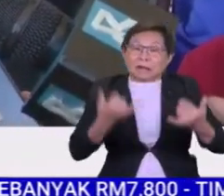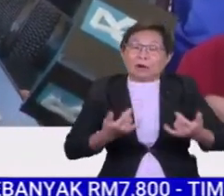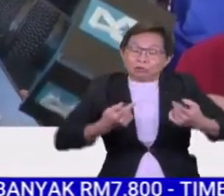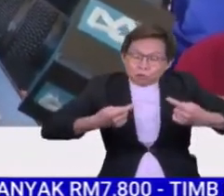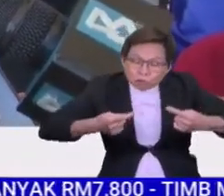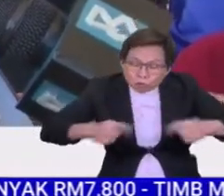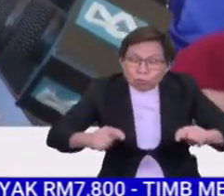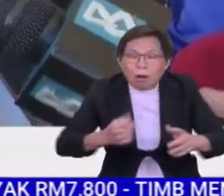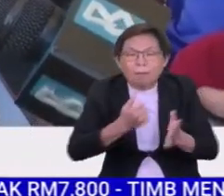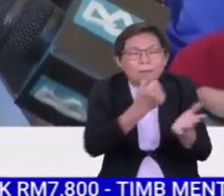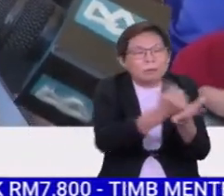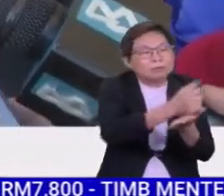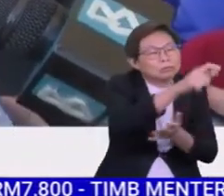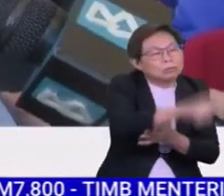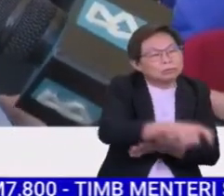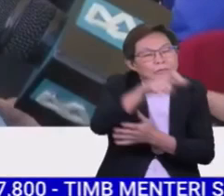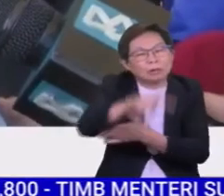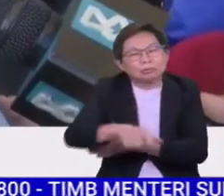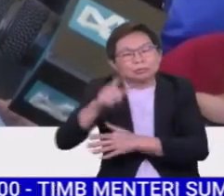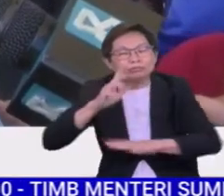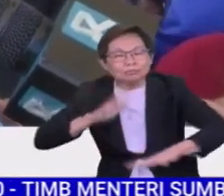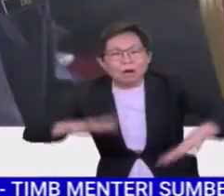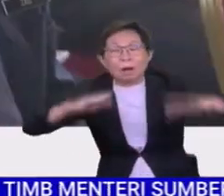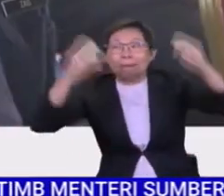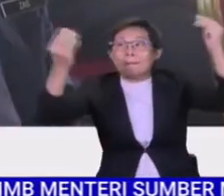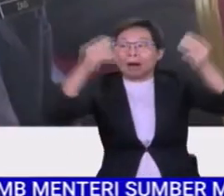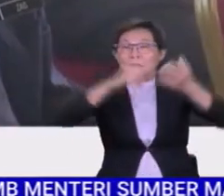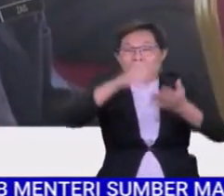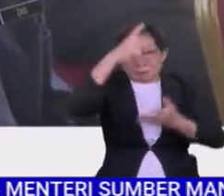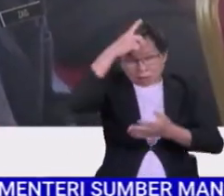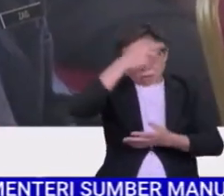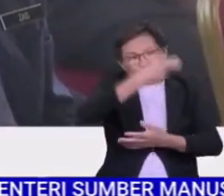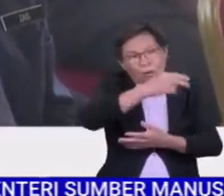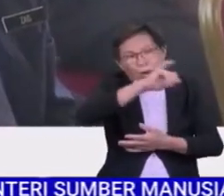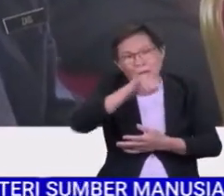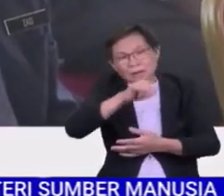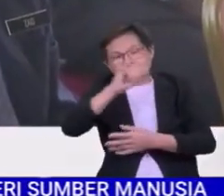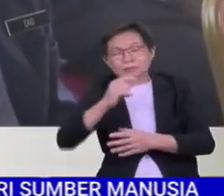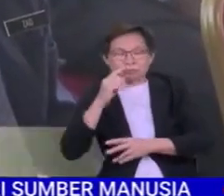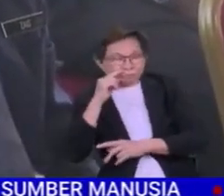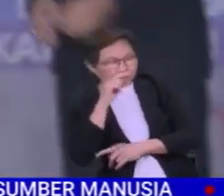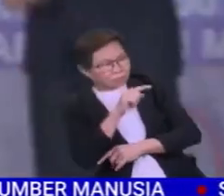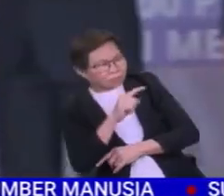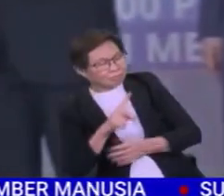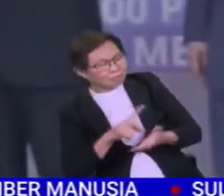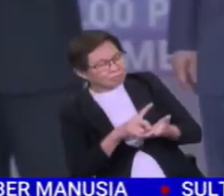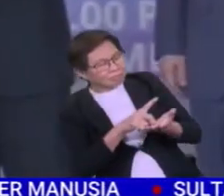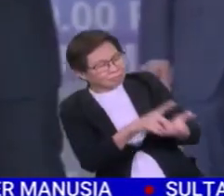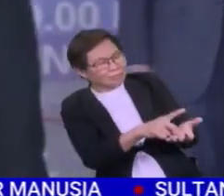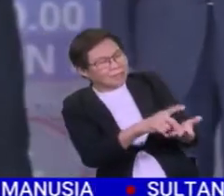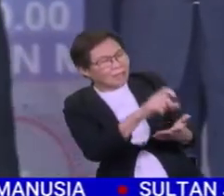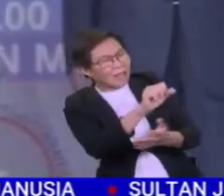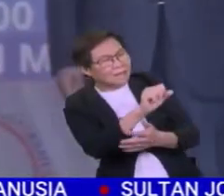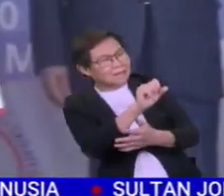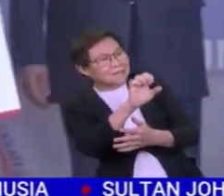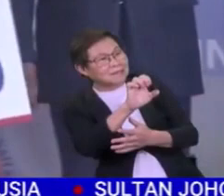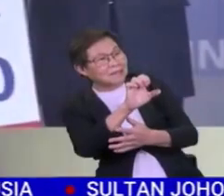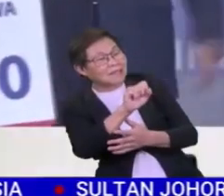untuk membantu msa-manga banjir dalam majis iniaksahanangan darb